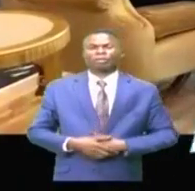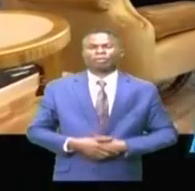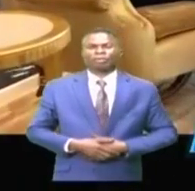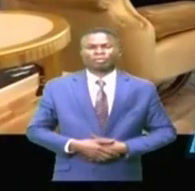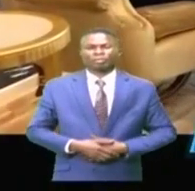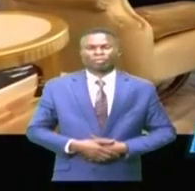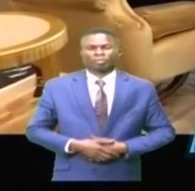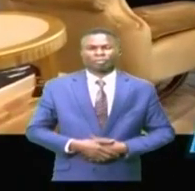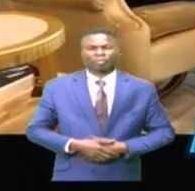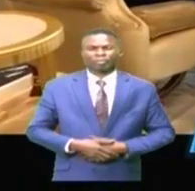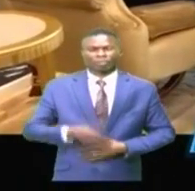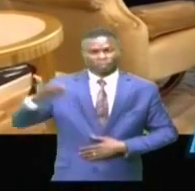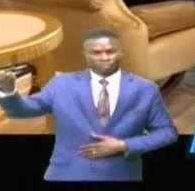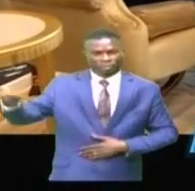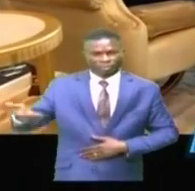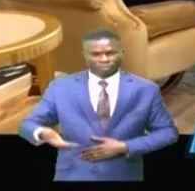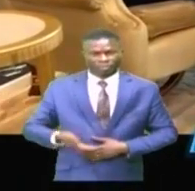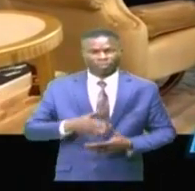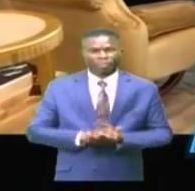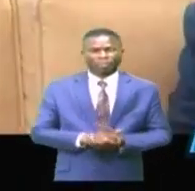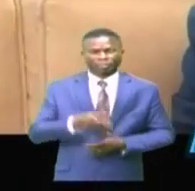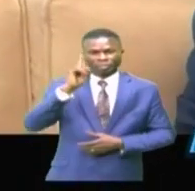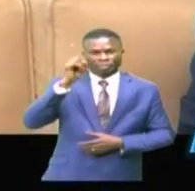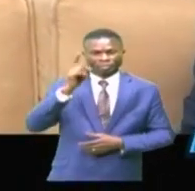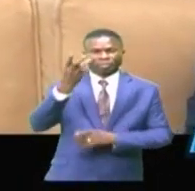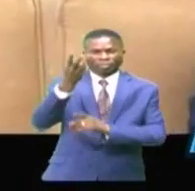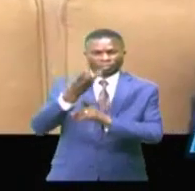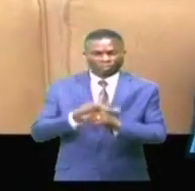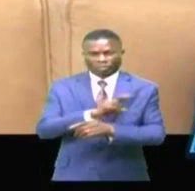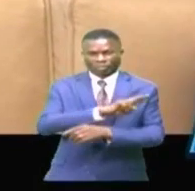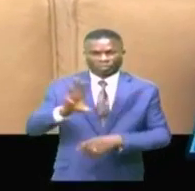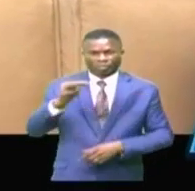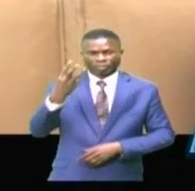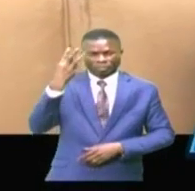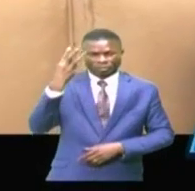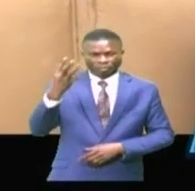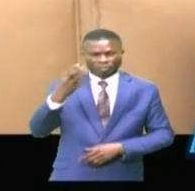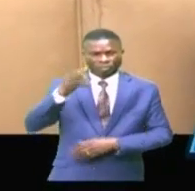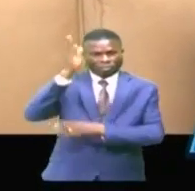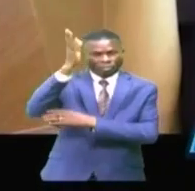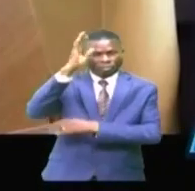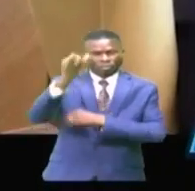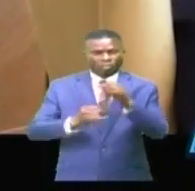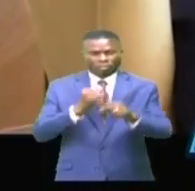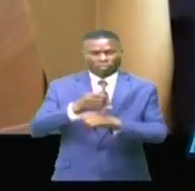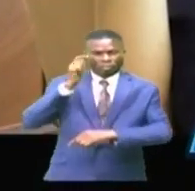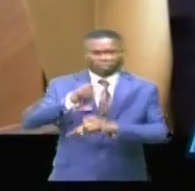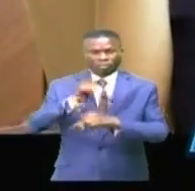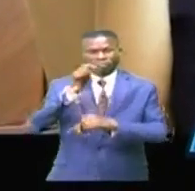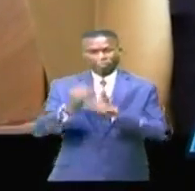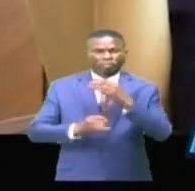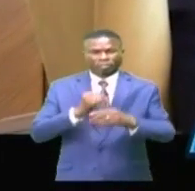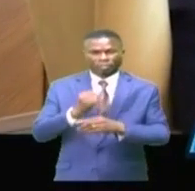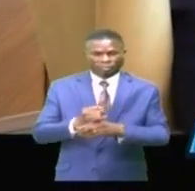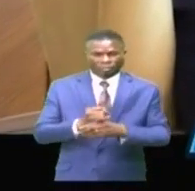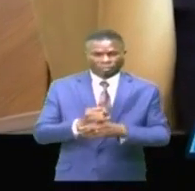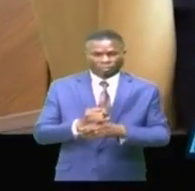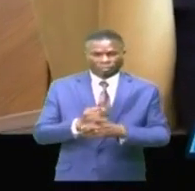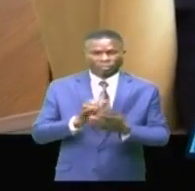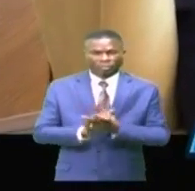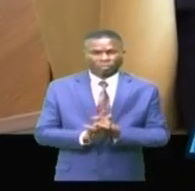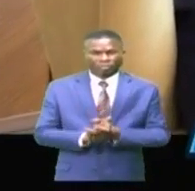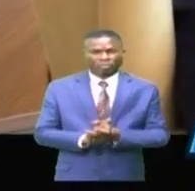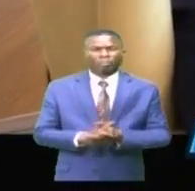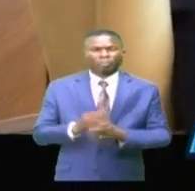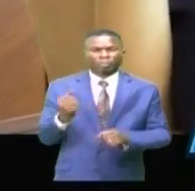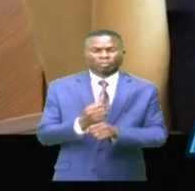devra accueillir au premier semestre 2024 une conférence internationale sur la justice internationale l'annonce a été faite ce